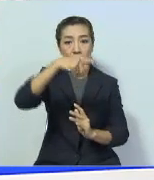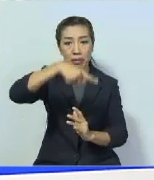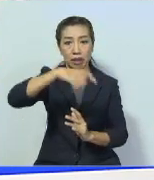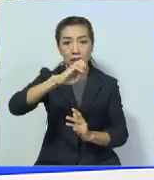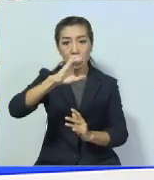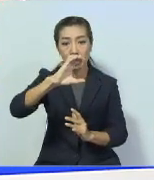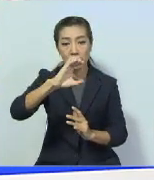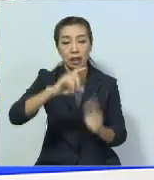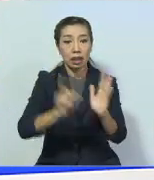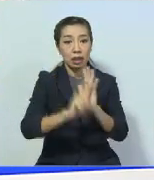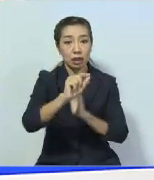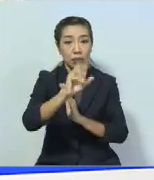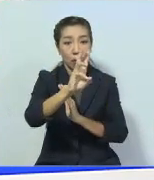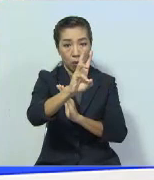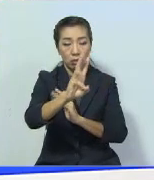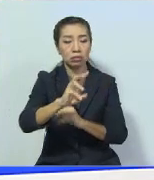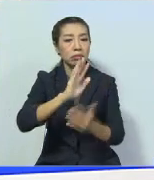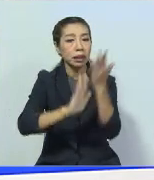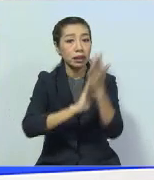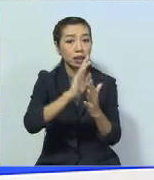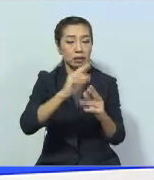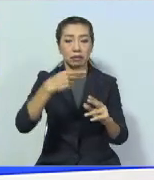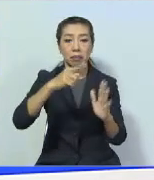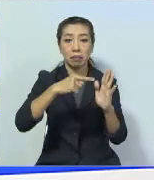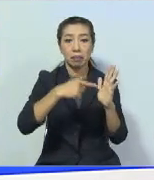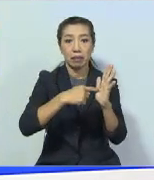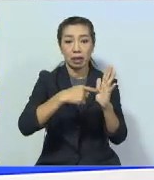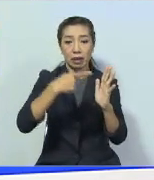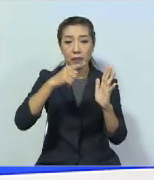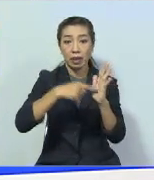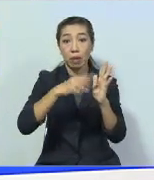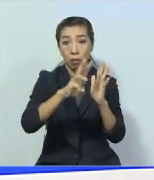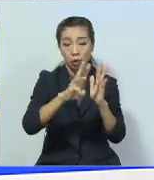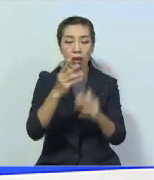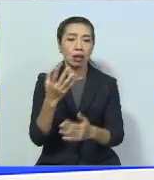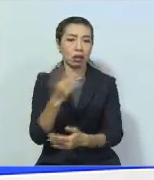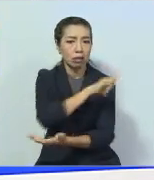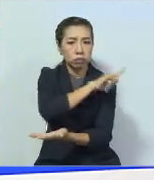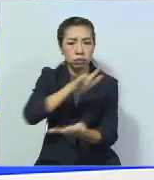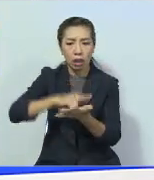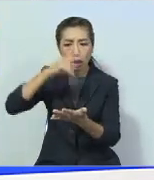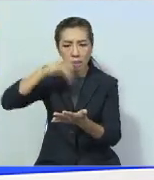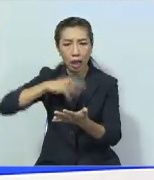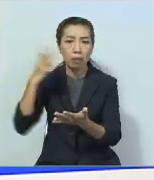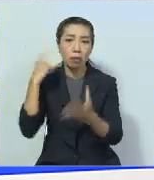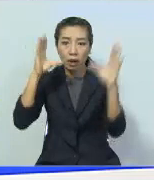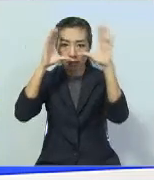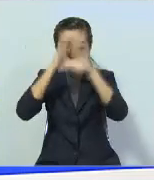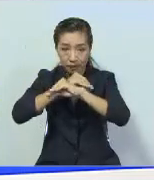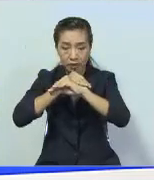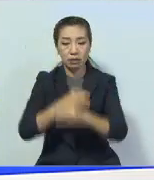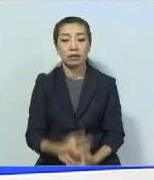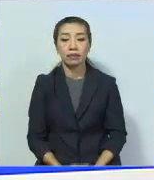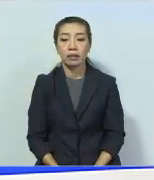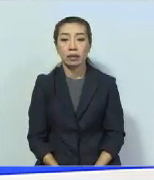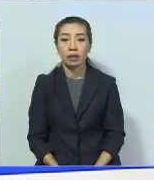ที่กรุงพอร์ตมอสบี้รัฐเอกราชปาโปนิวกินีนะครับโดยเพิ่งจะเดินทางกลับมาถึงประเทศไทยเมื่อช่วงค่ำหวานนี้เอง